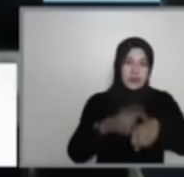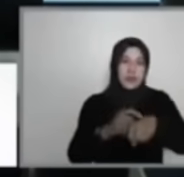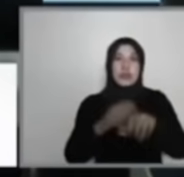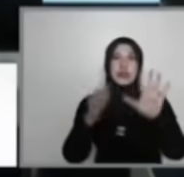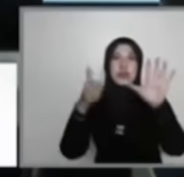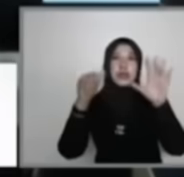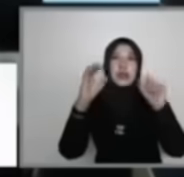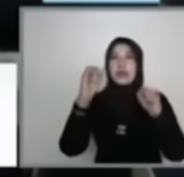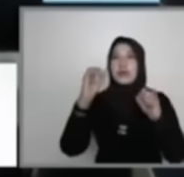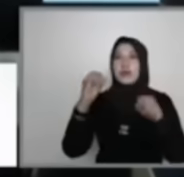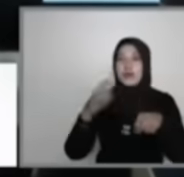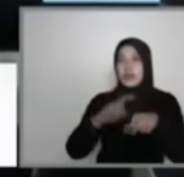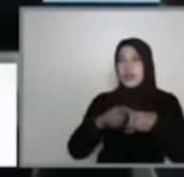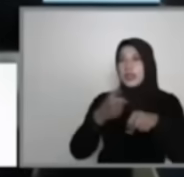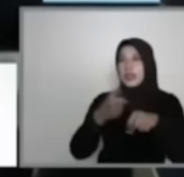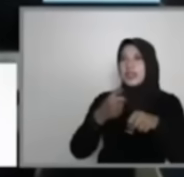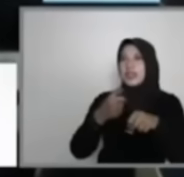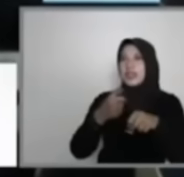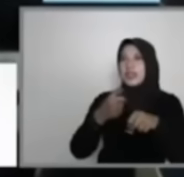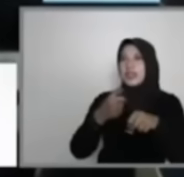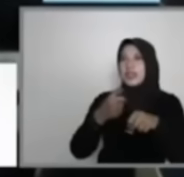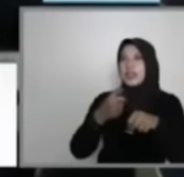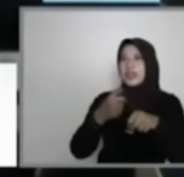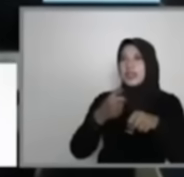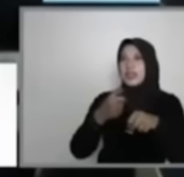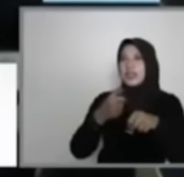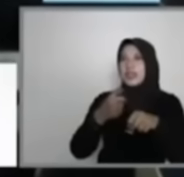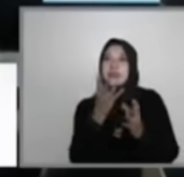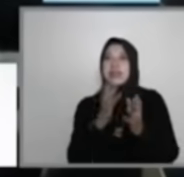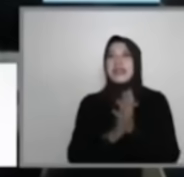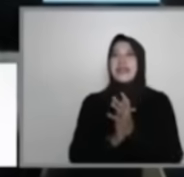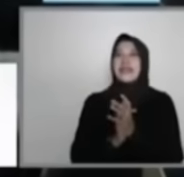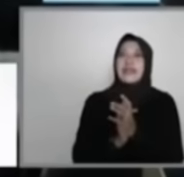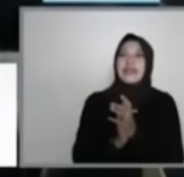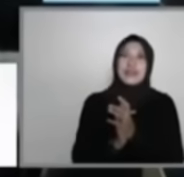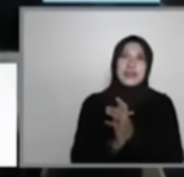Anda 60 detik dimulai saat berbicara.